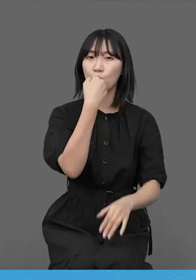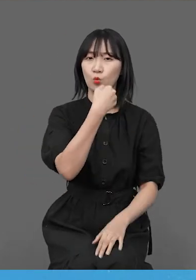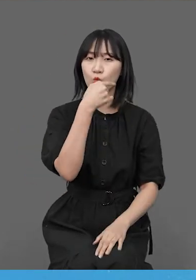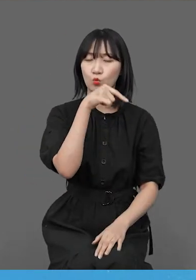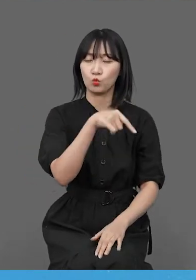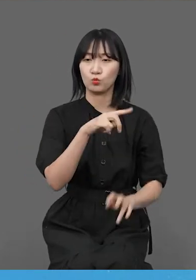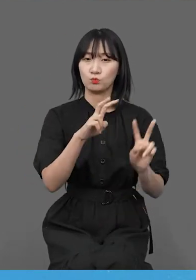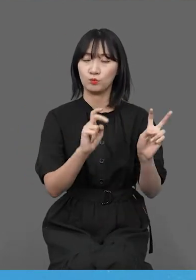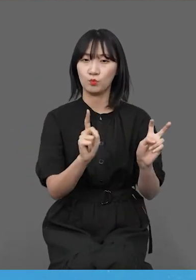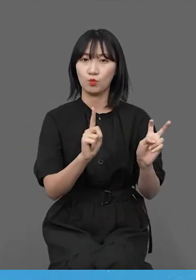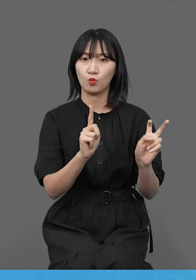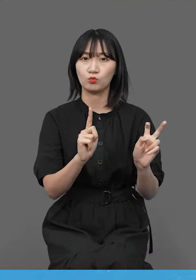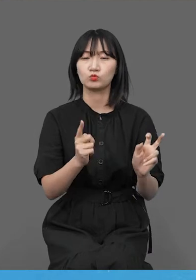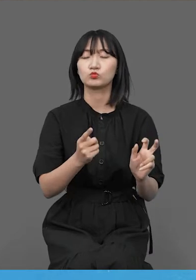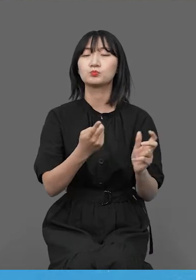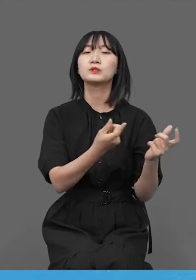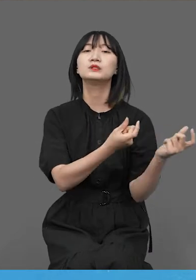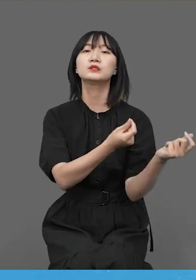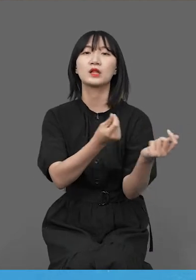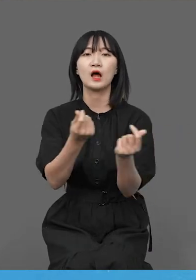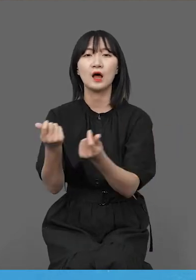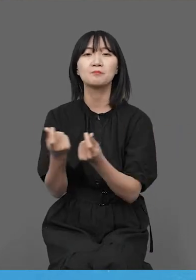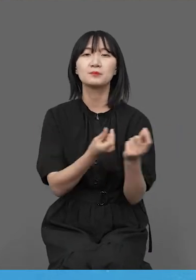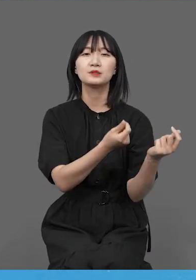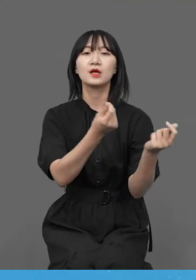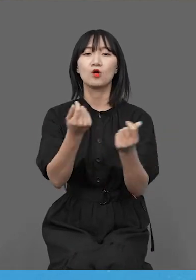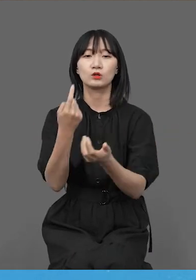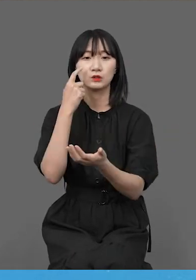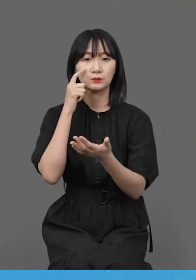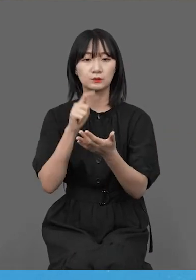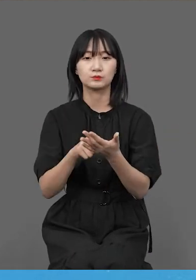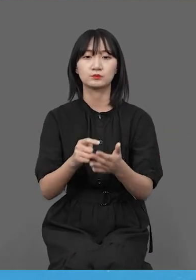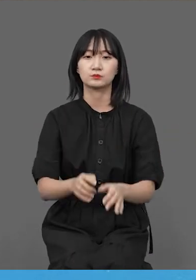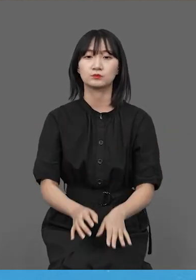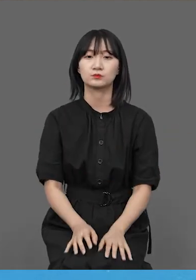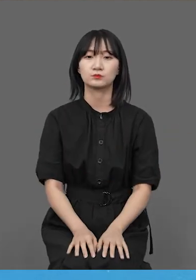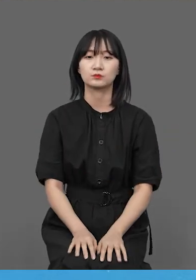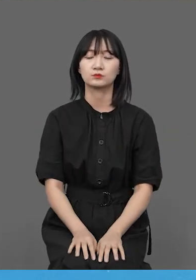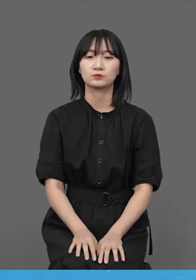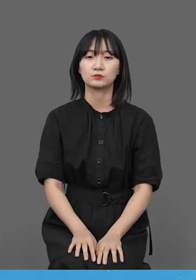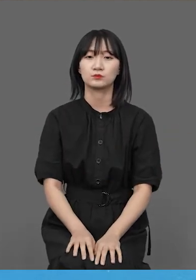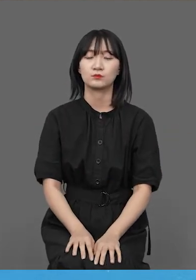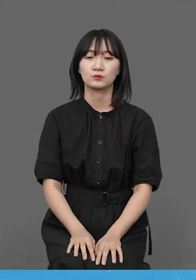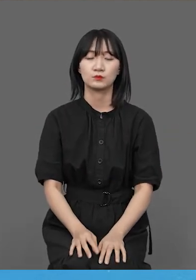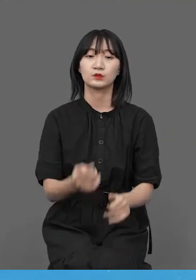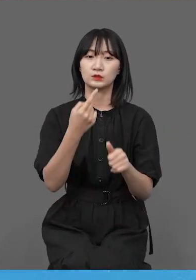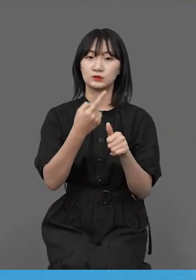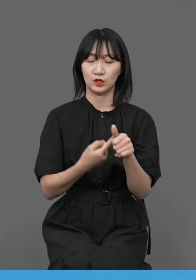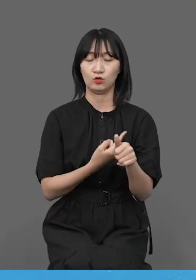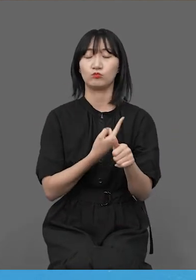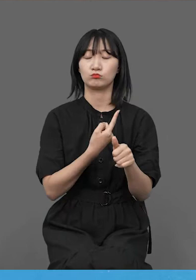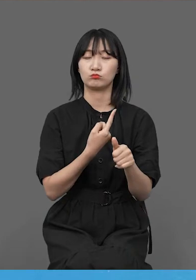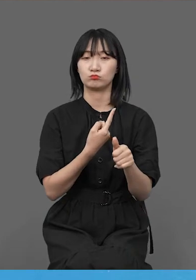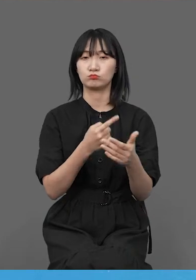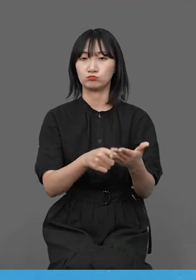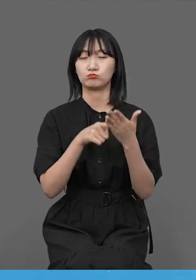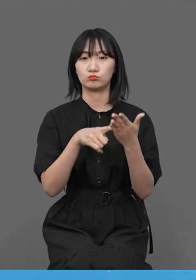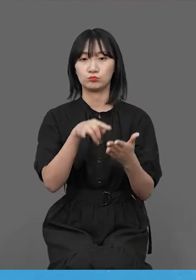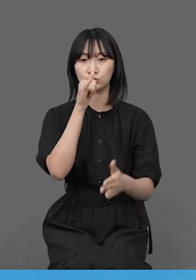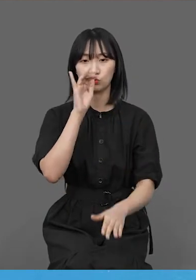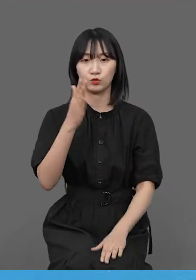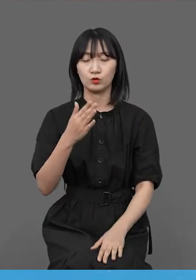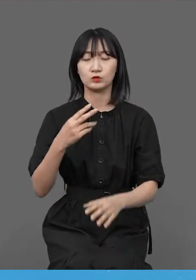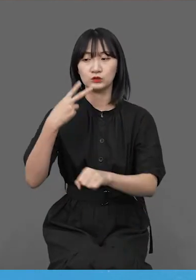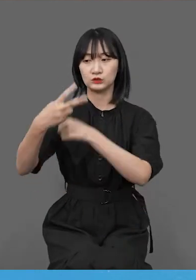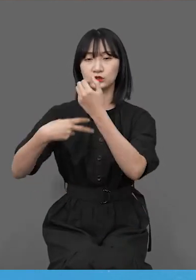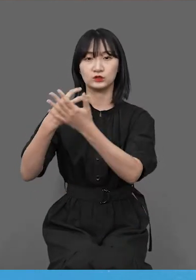유사성입니다. 진화론에서는 비슷한 걸 찾는 겁니다. 자연 발생이 필수입니다. 신이 있어서는 안